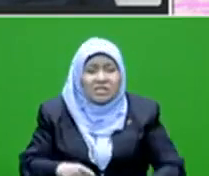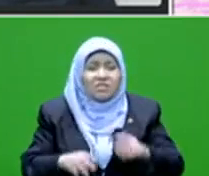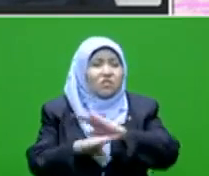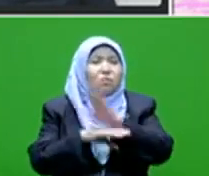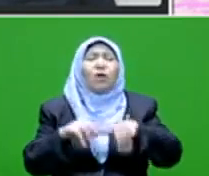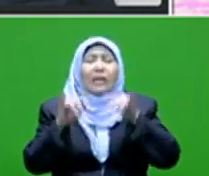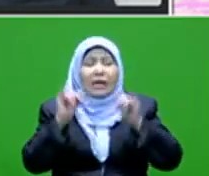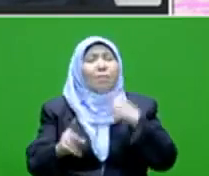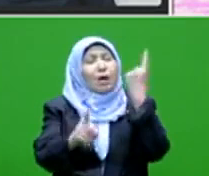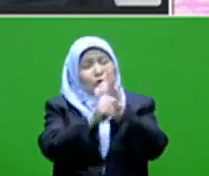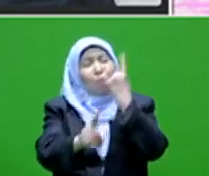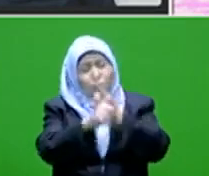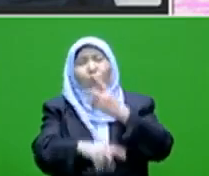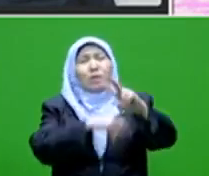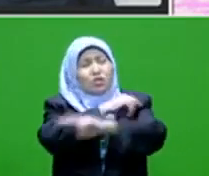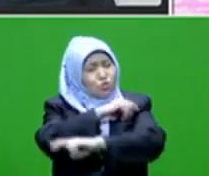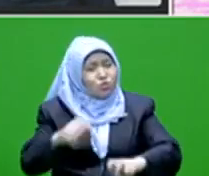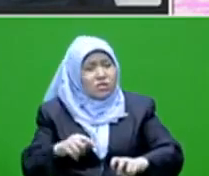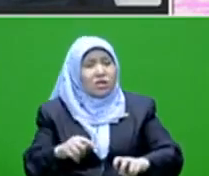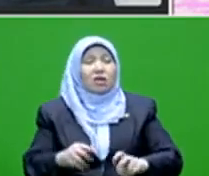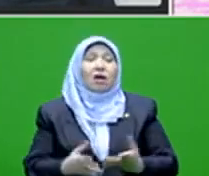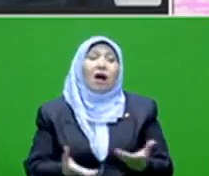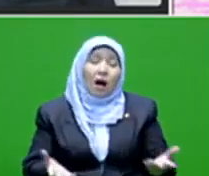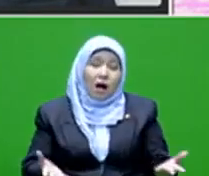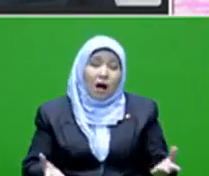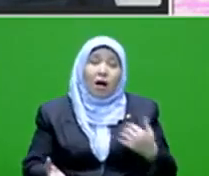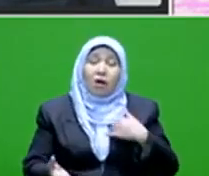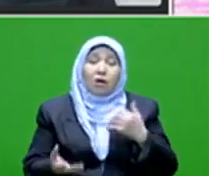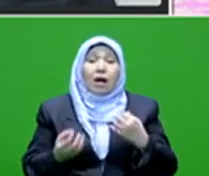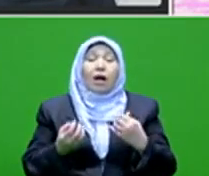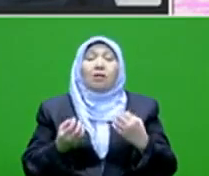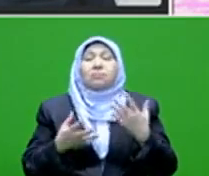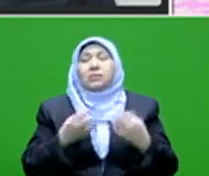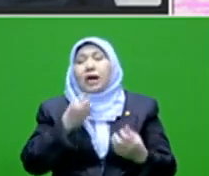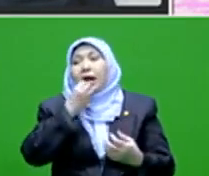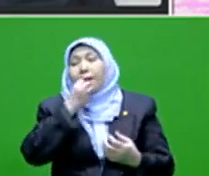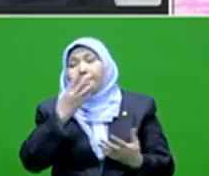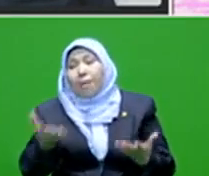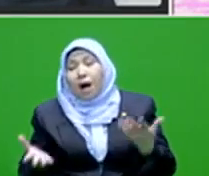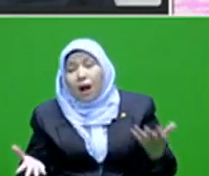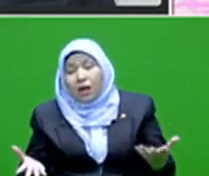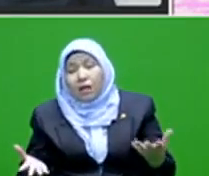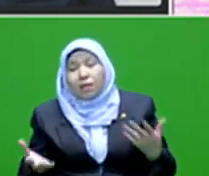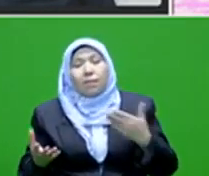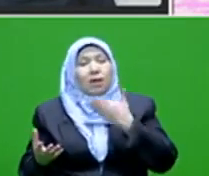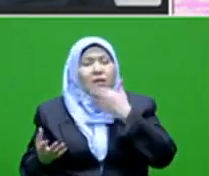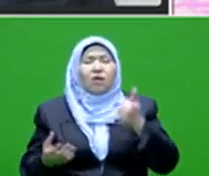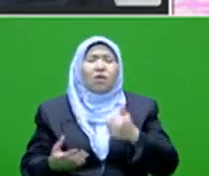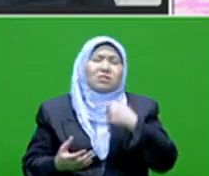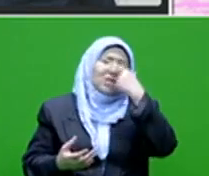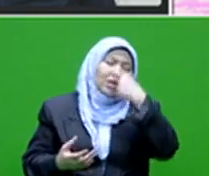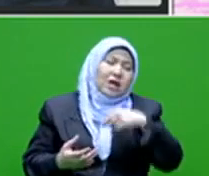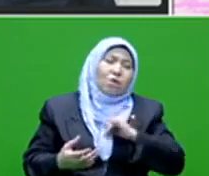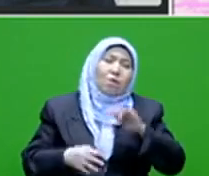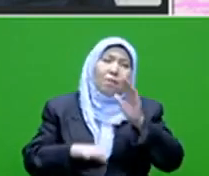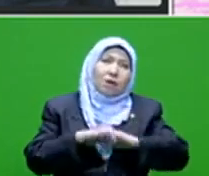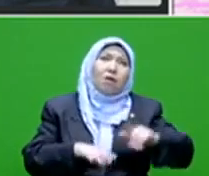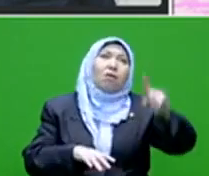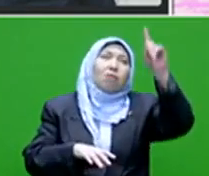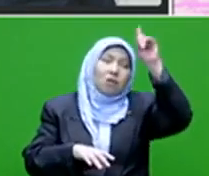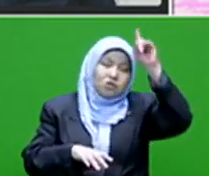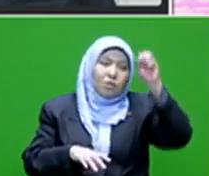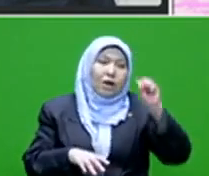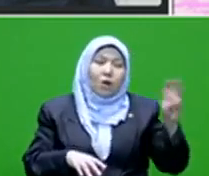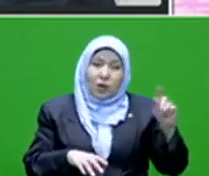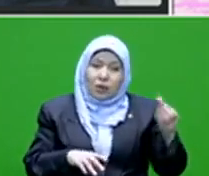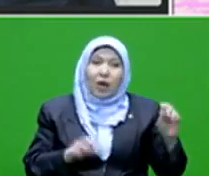dia mencuri kalau ayah tak percaya kat kami. Aku nak habang apa lagi ke hamba, melainkan aku mengadu duka cita aku kepada Allah Subhanahu Wa Taala.